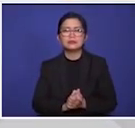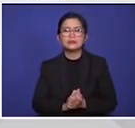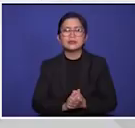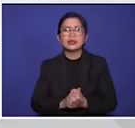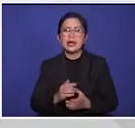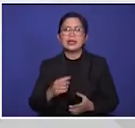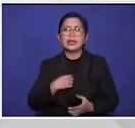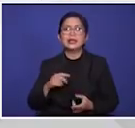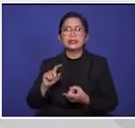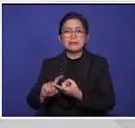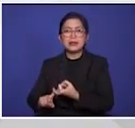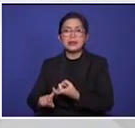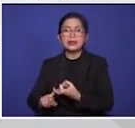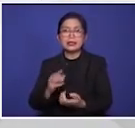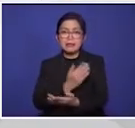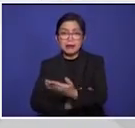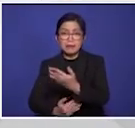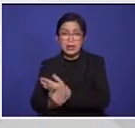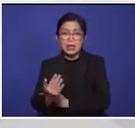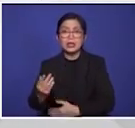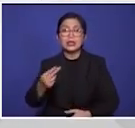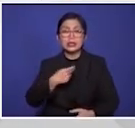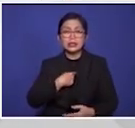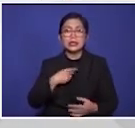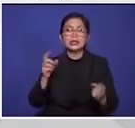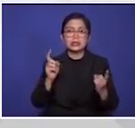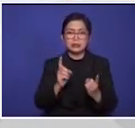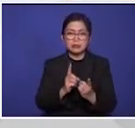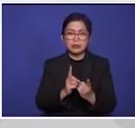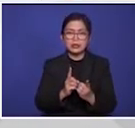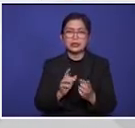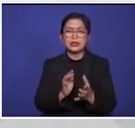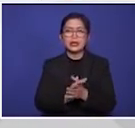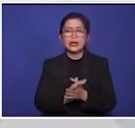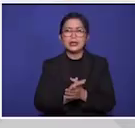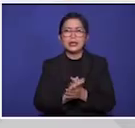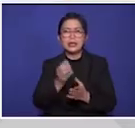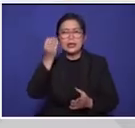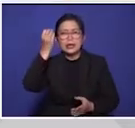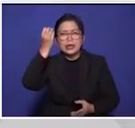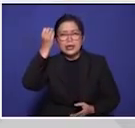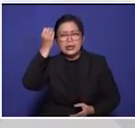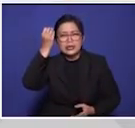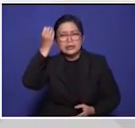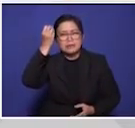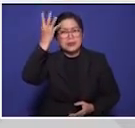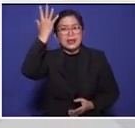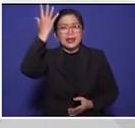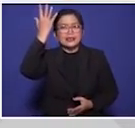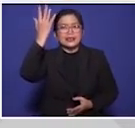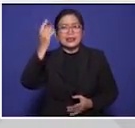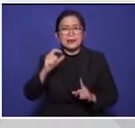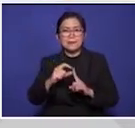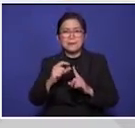fabel yang kami temui adalah inspirasi prabowoandi beliau bukan mencari lapangan kerja tapi